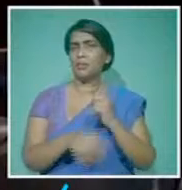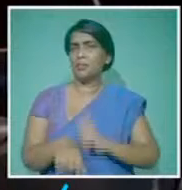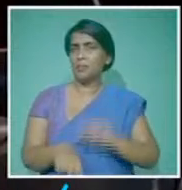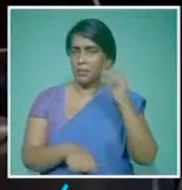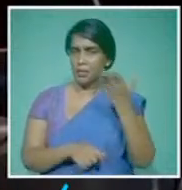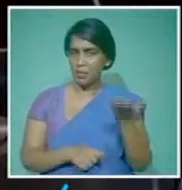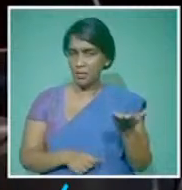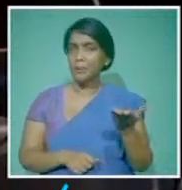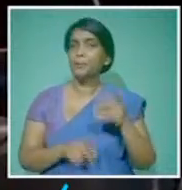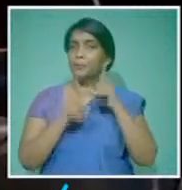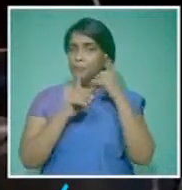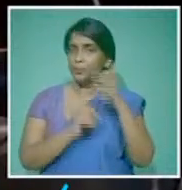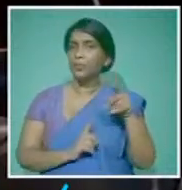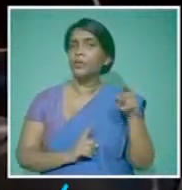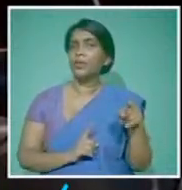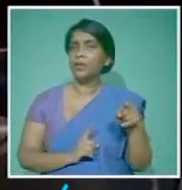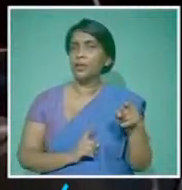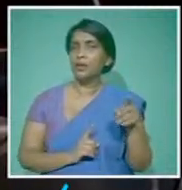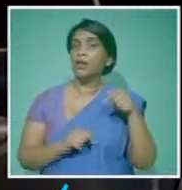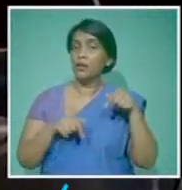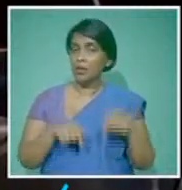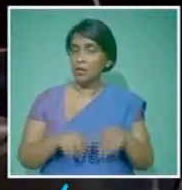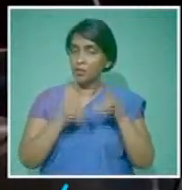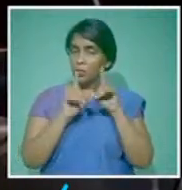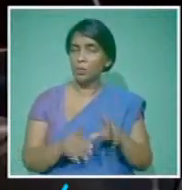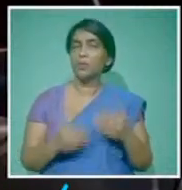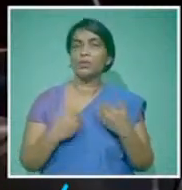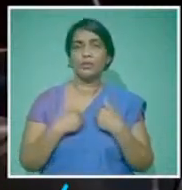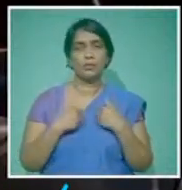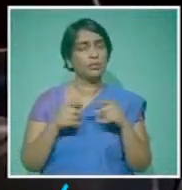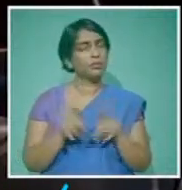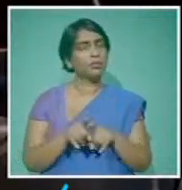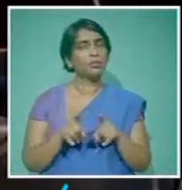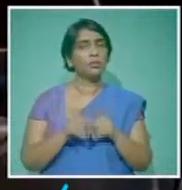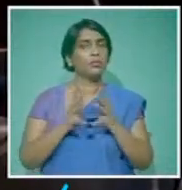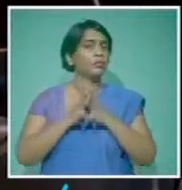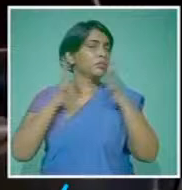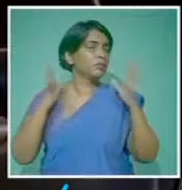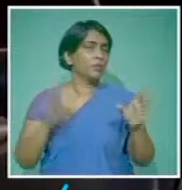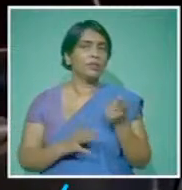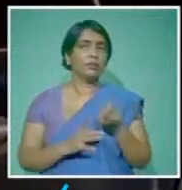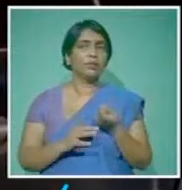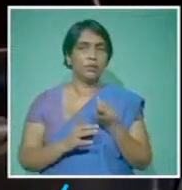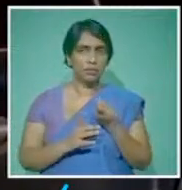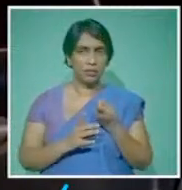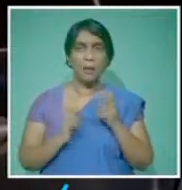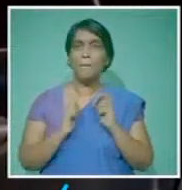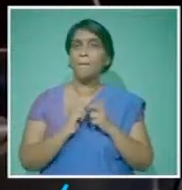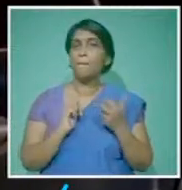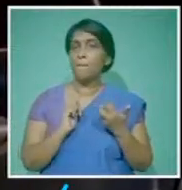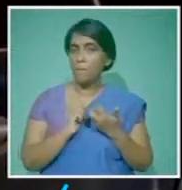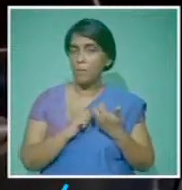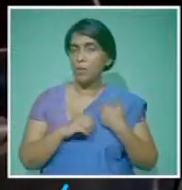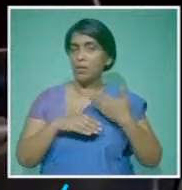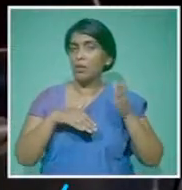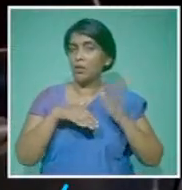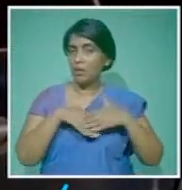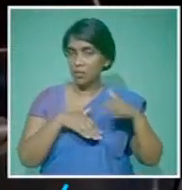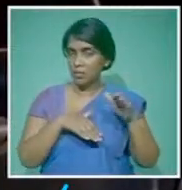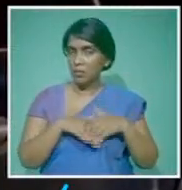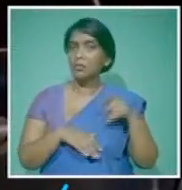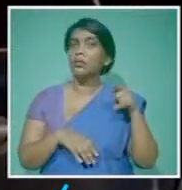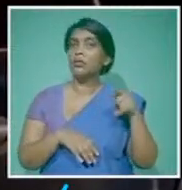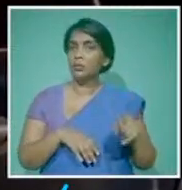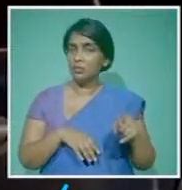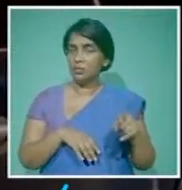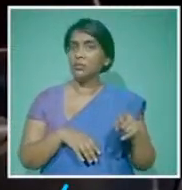භාවය. ඒ නිසා තමයි අද වගේ අපි මේ විදියට විශාල ආර්ථික අර්බුදයකට මූණ දෙනකොට